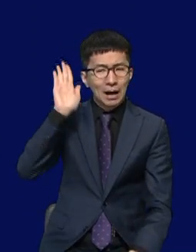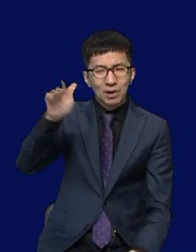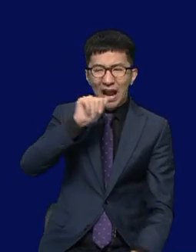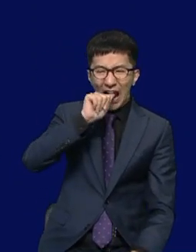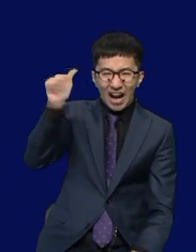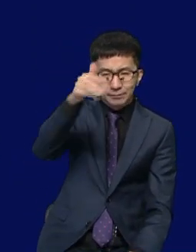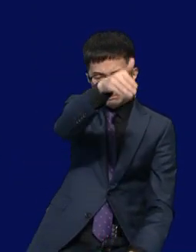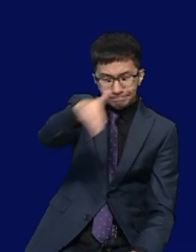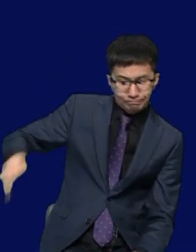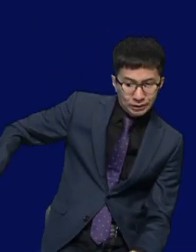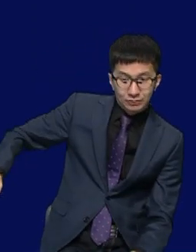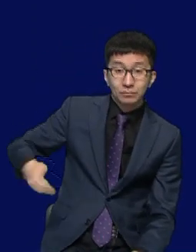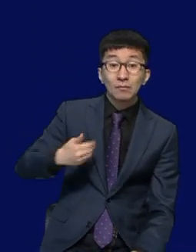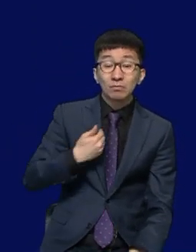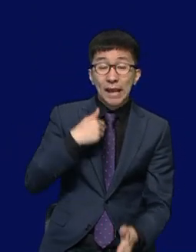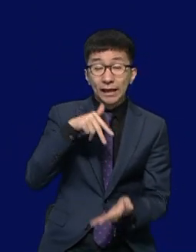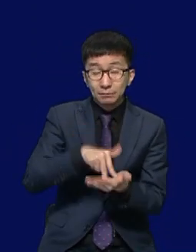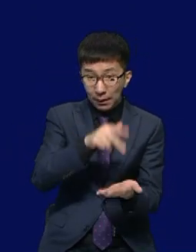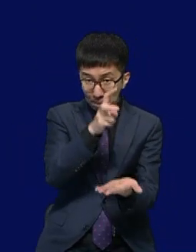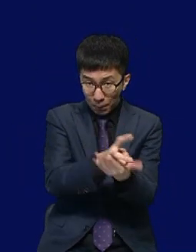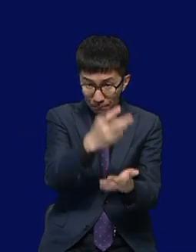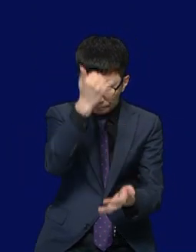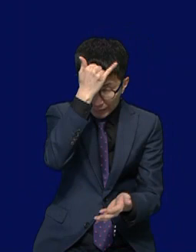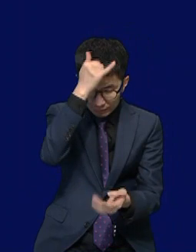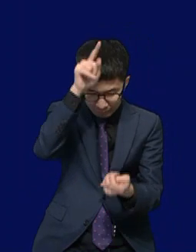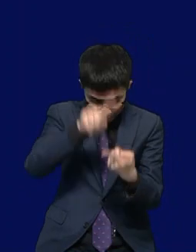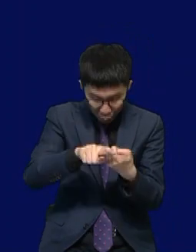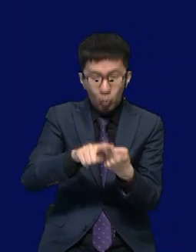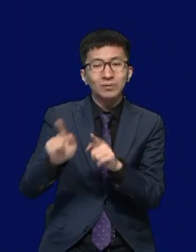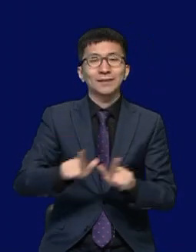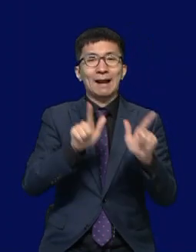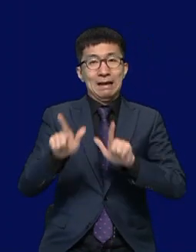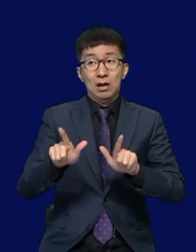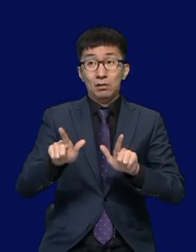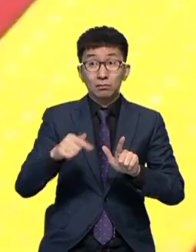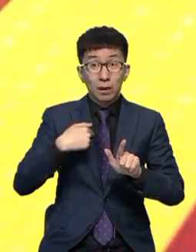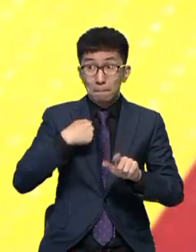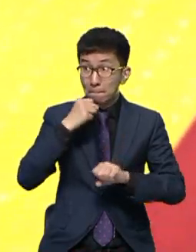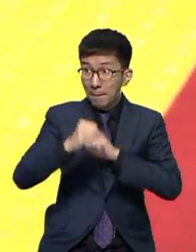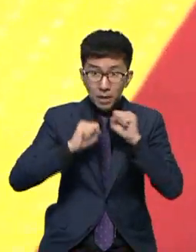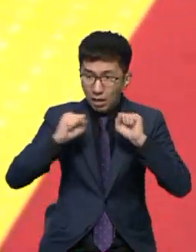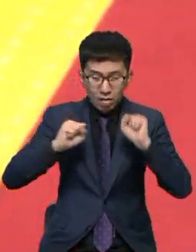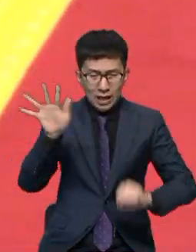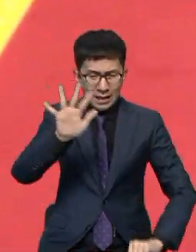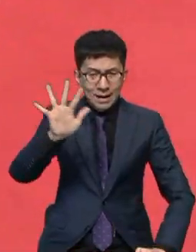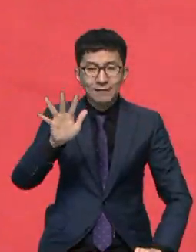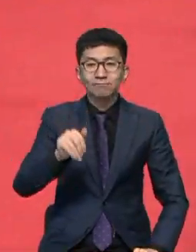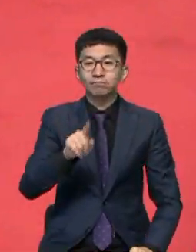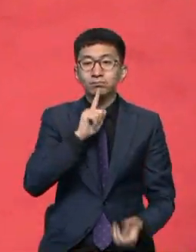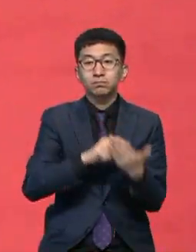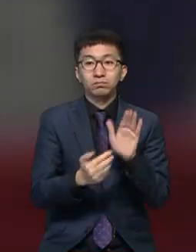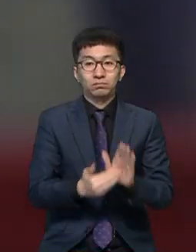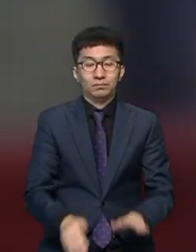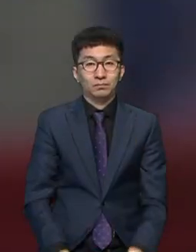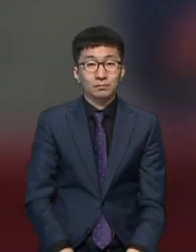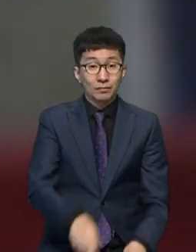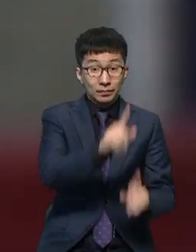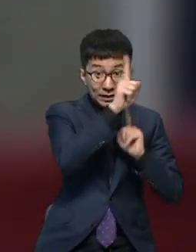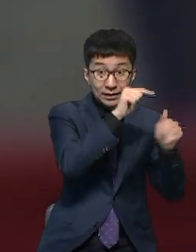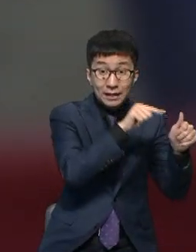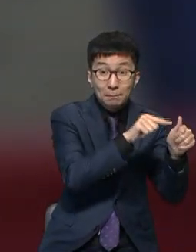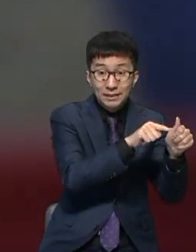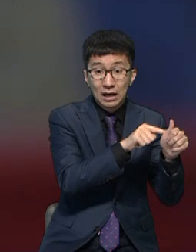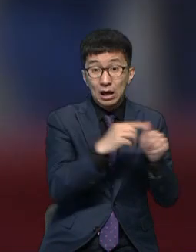것이라며 법과 양식을 벗어나서 판단하는 건 제 인생에 있을 수 없다고 작심 발언했습니다. 이 전 대표는 앞서